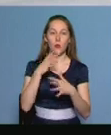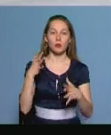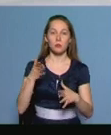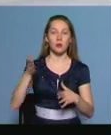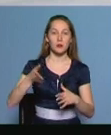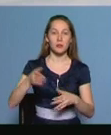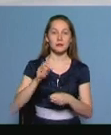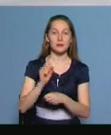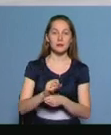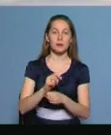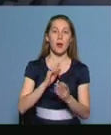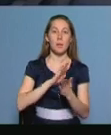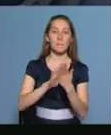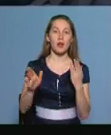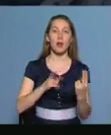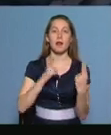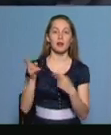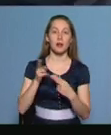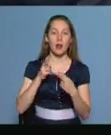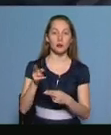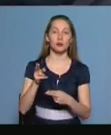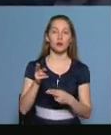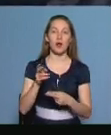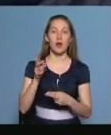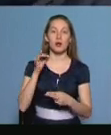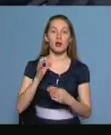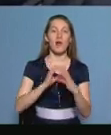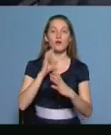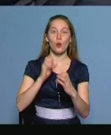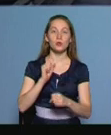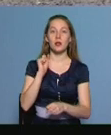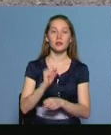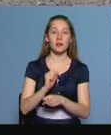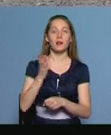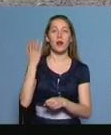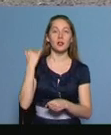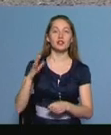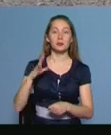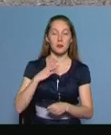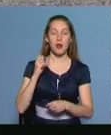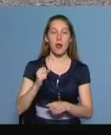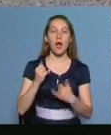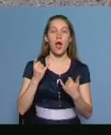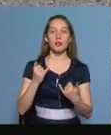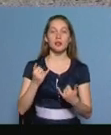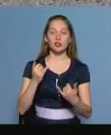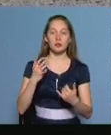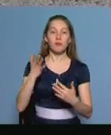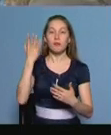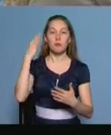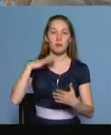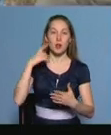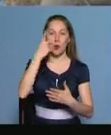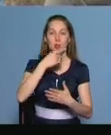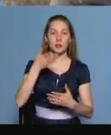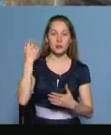транспорт тщетны. Мимо проезжают и рейсовые автобусы. По требованию они здесь когда-то останавливались, но в последний раз это было год назад. Остановка была